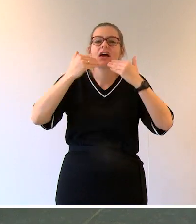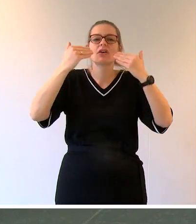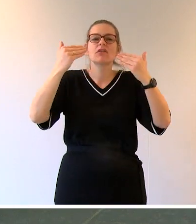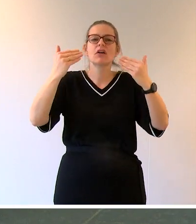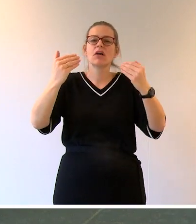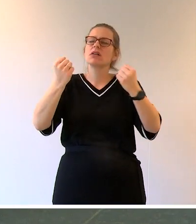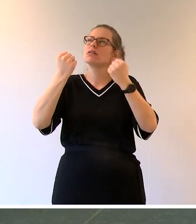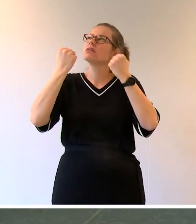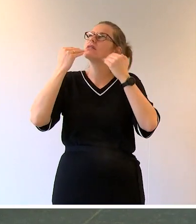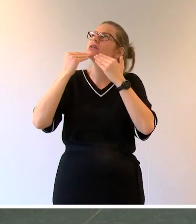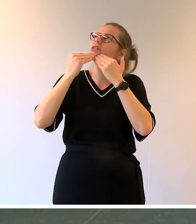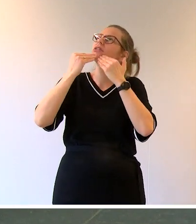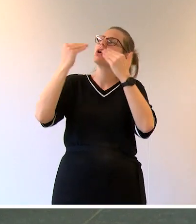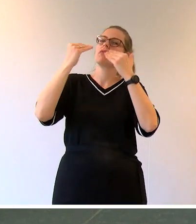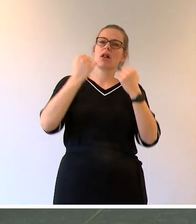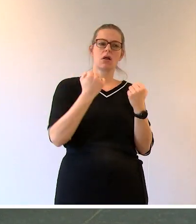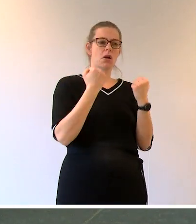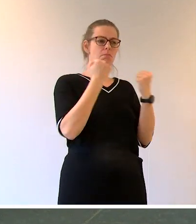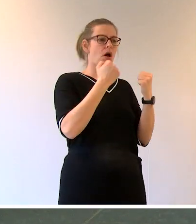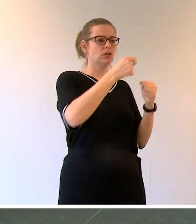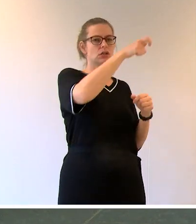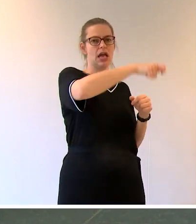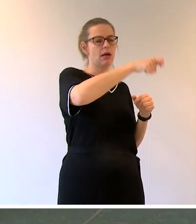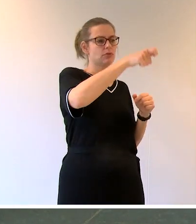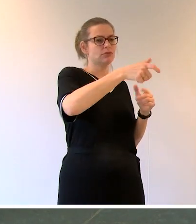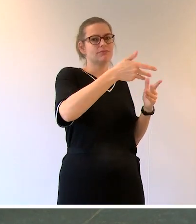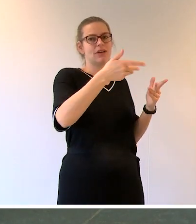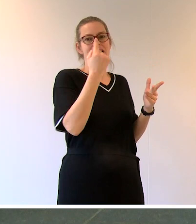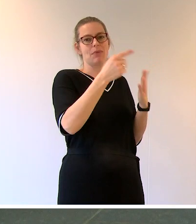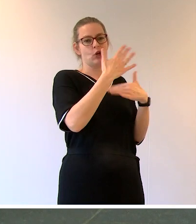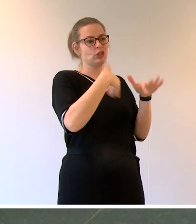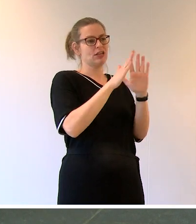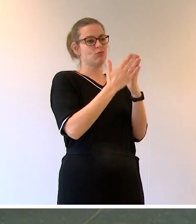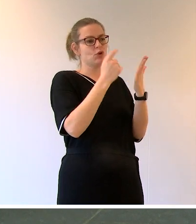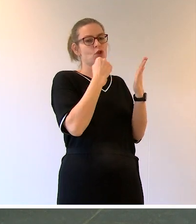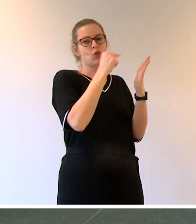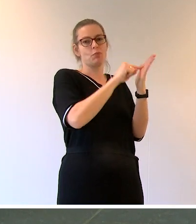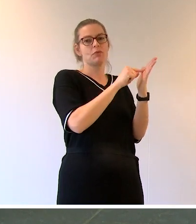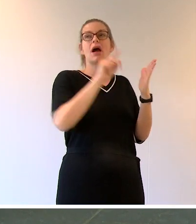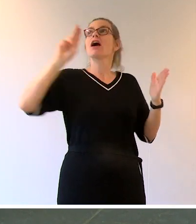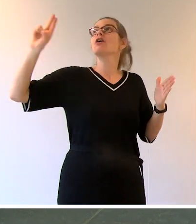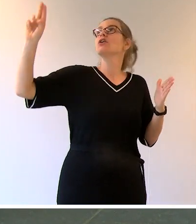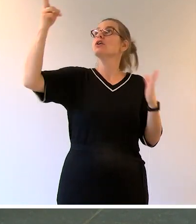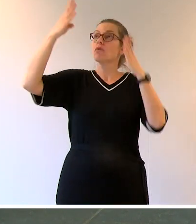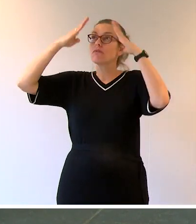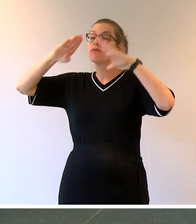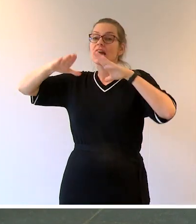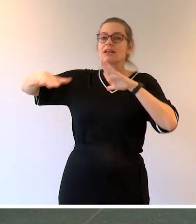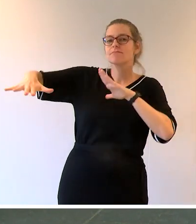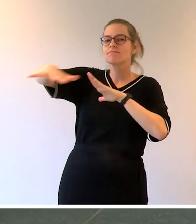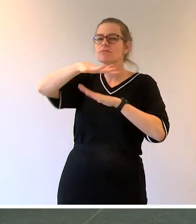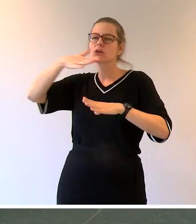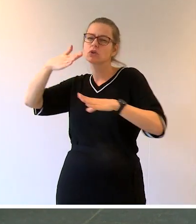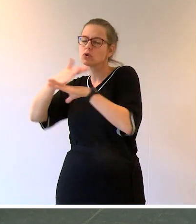machthebbers, die hooguit nog genoemd worden in de geschiedenisboekjes. Maar uw vredesoffensief dringt